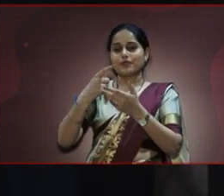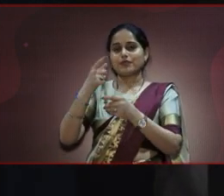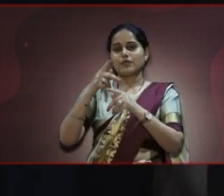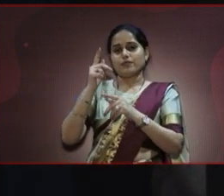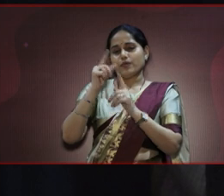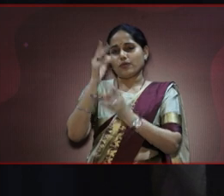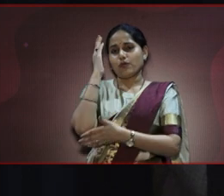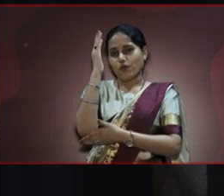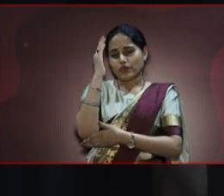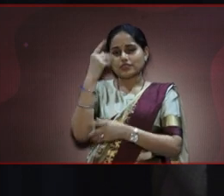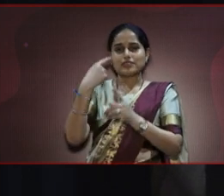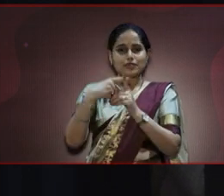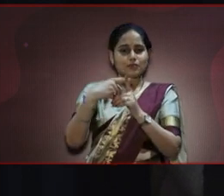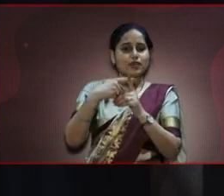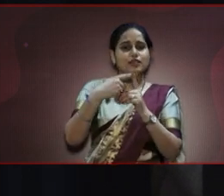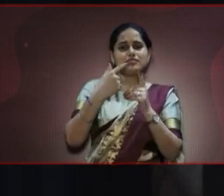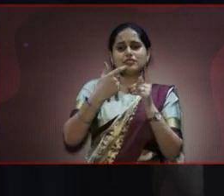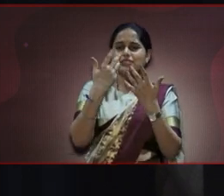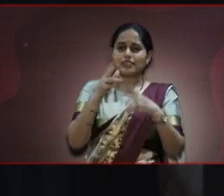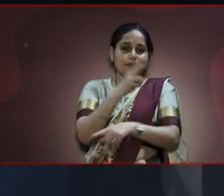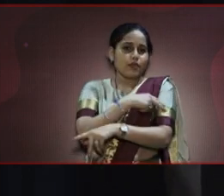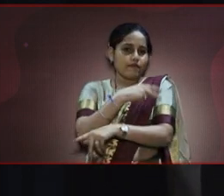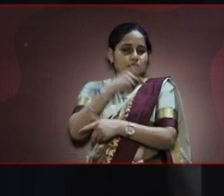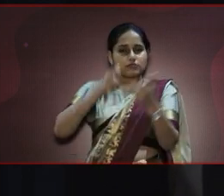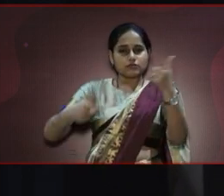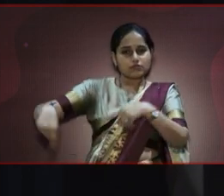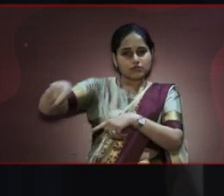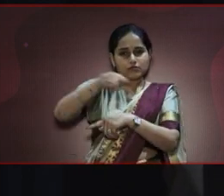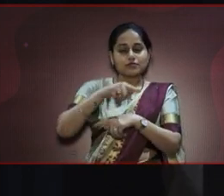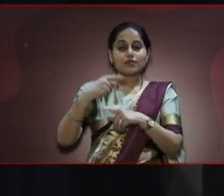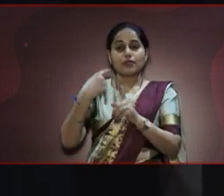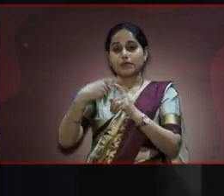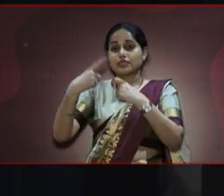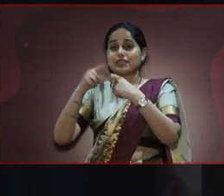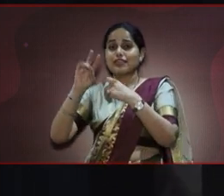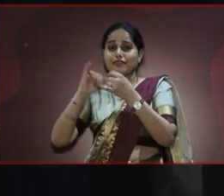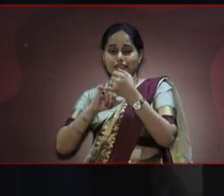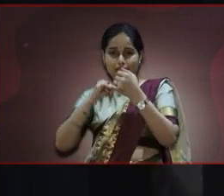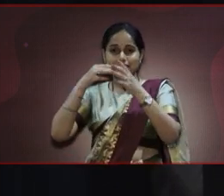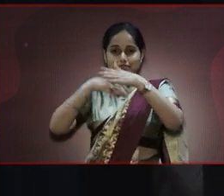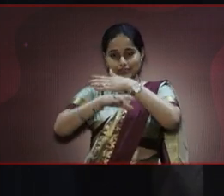डायरेक्टर, सभी फैकल्टी मेंबर्स और केंद्रीय विद्यालय संगठन की